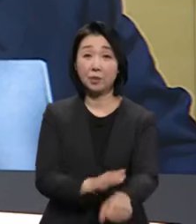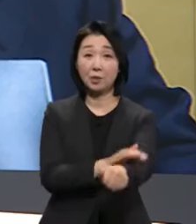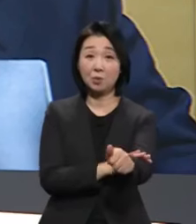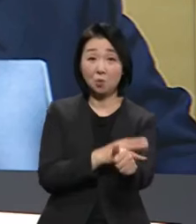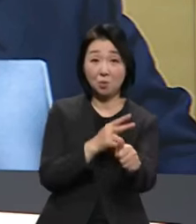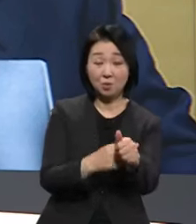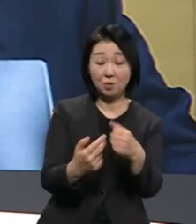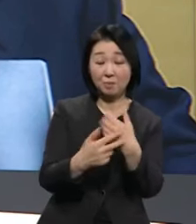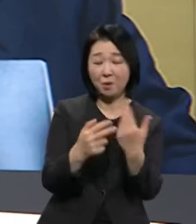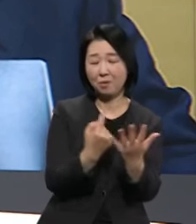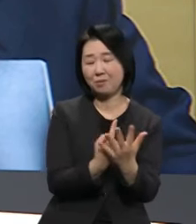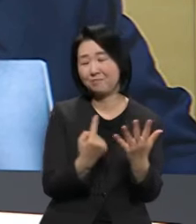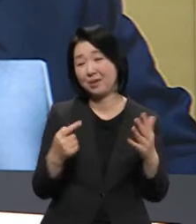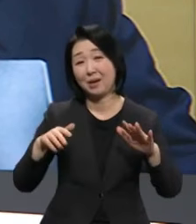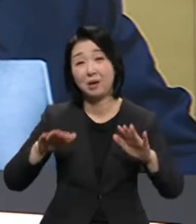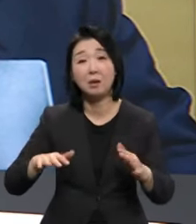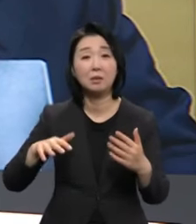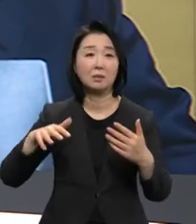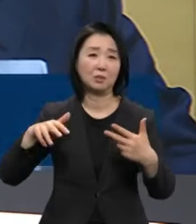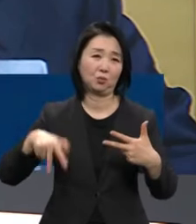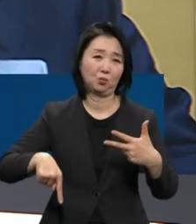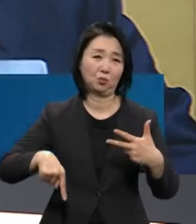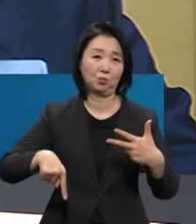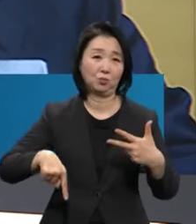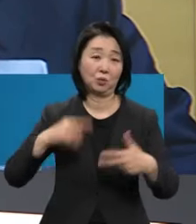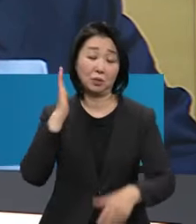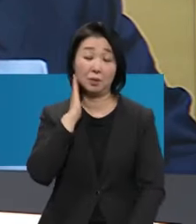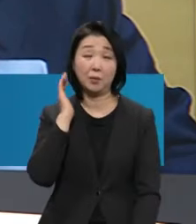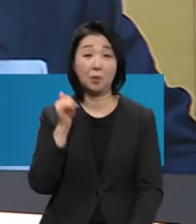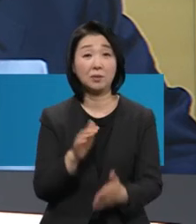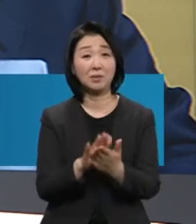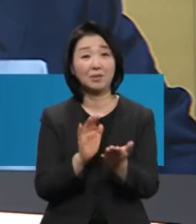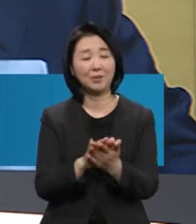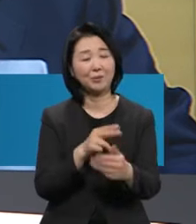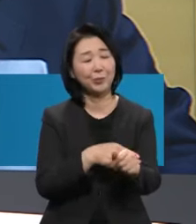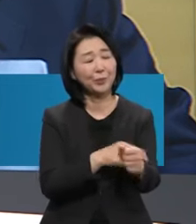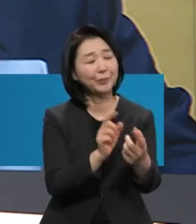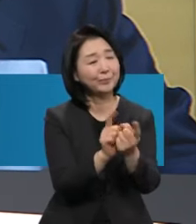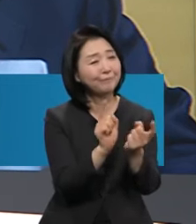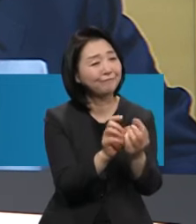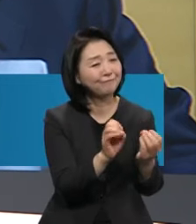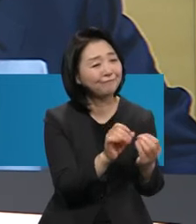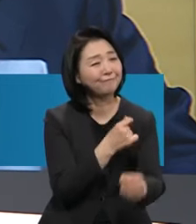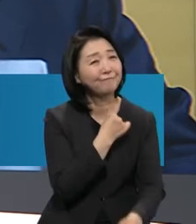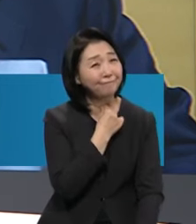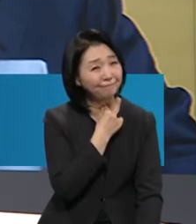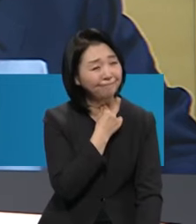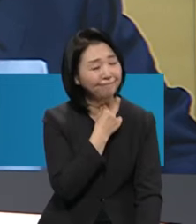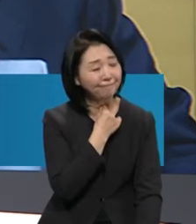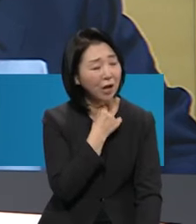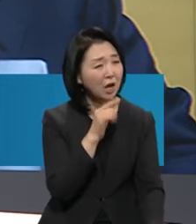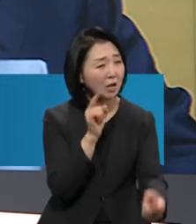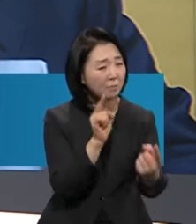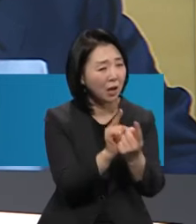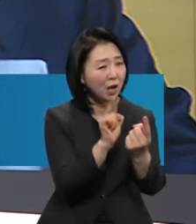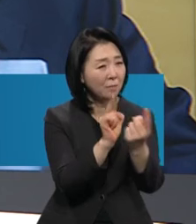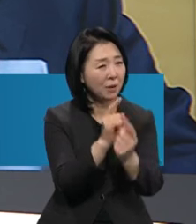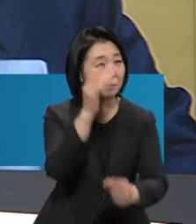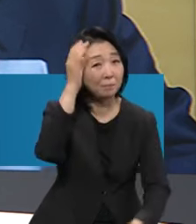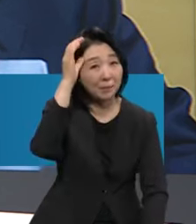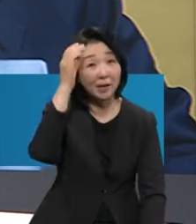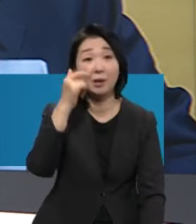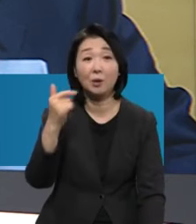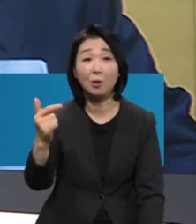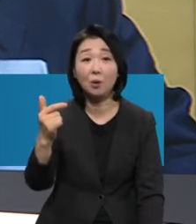전공의가 병원을 떠난 지 7주째입니다. 대통령이 직접 전공의들과 대화하자고 나서면서 만남이 이루어질 거란 기대도